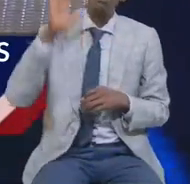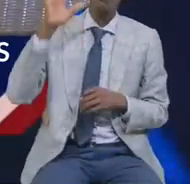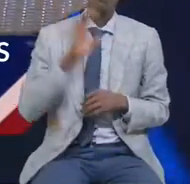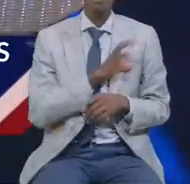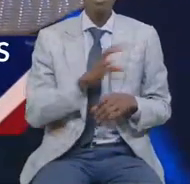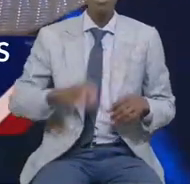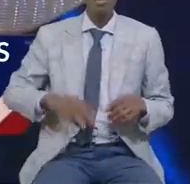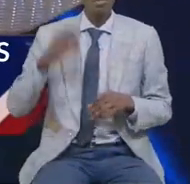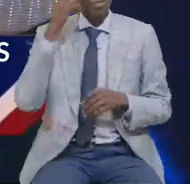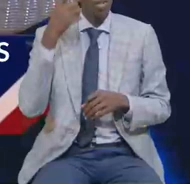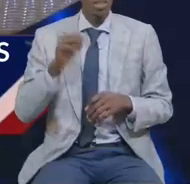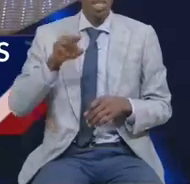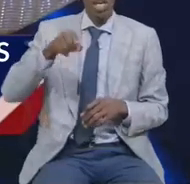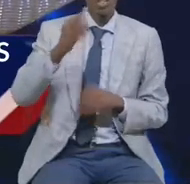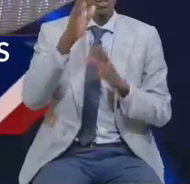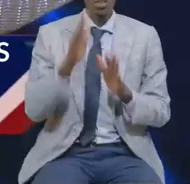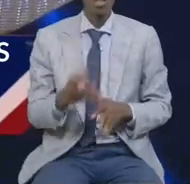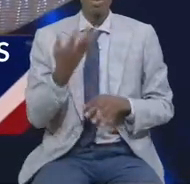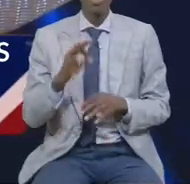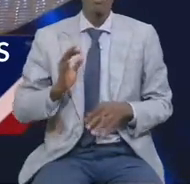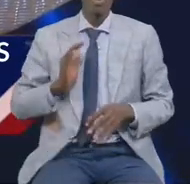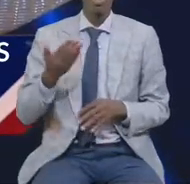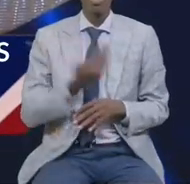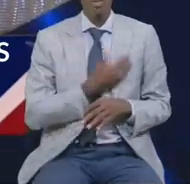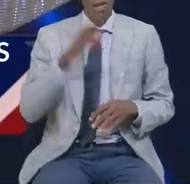Christ, car il a été précipité